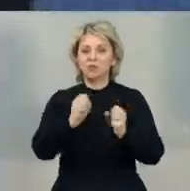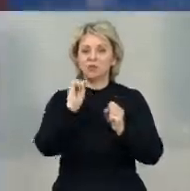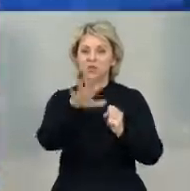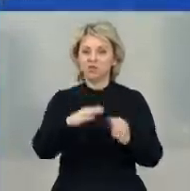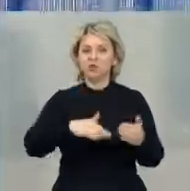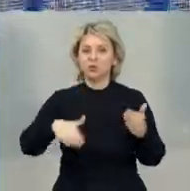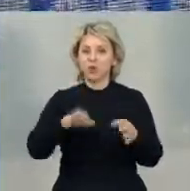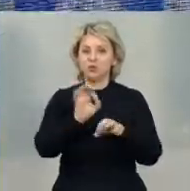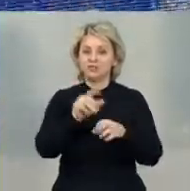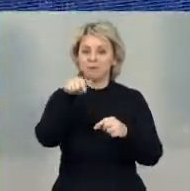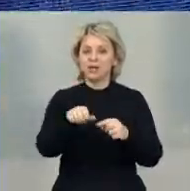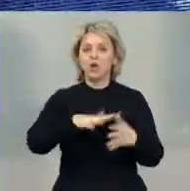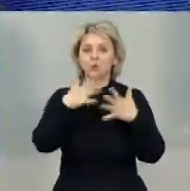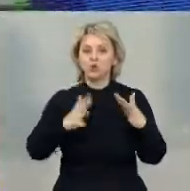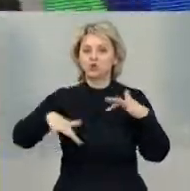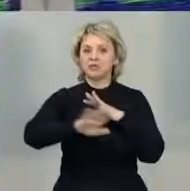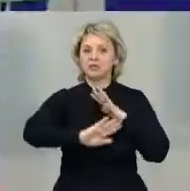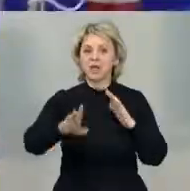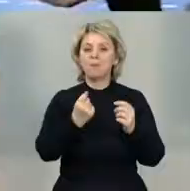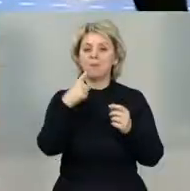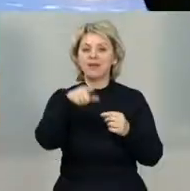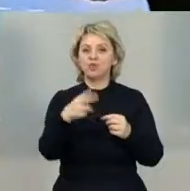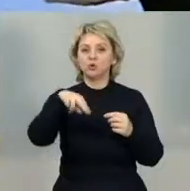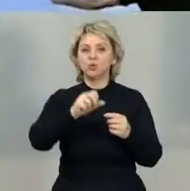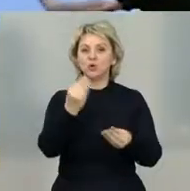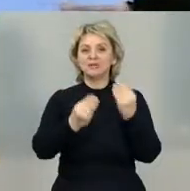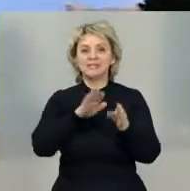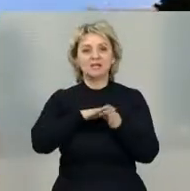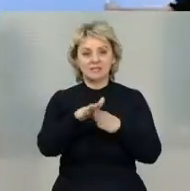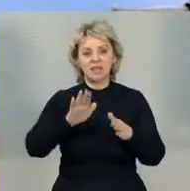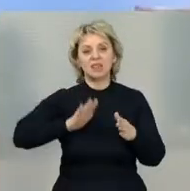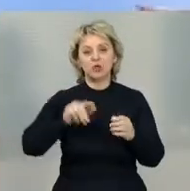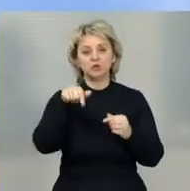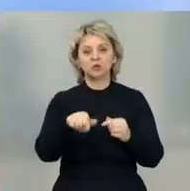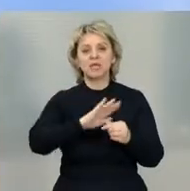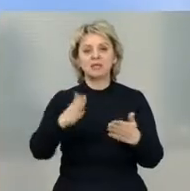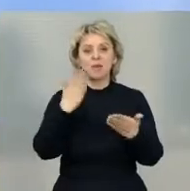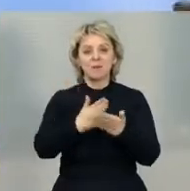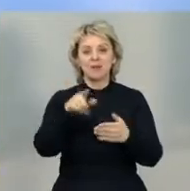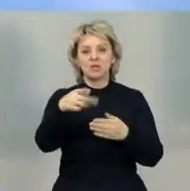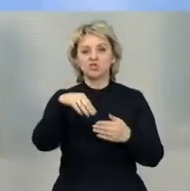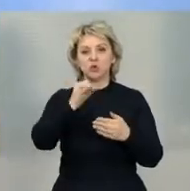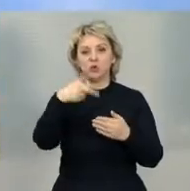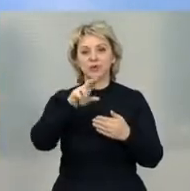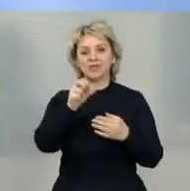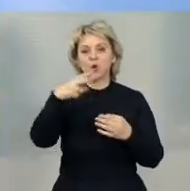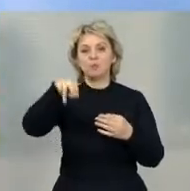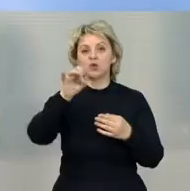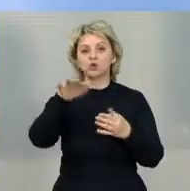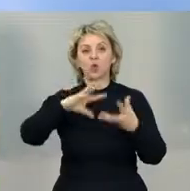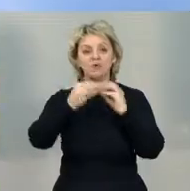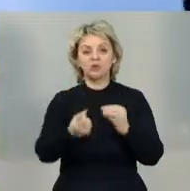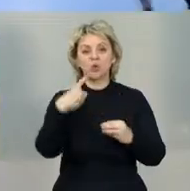бросок, потянула ногу и больше на площадке не появилась. Дублер сыграла в целом надежно, но непробиваемость Седойкина и Писсоа в